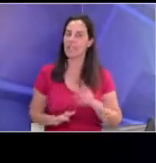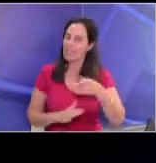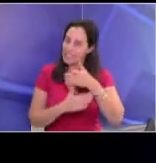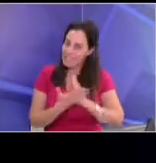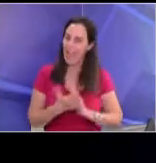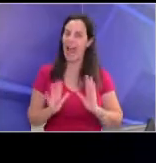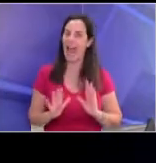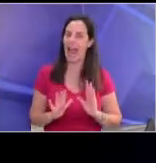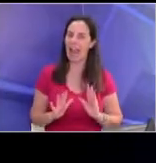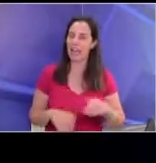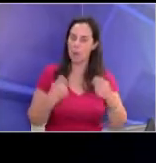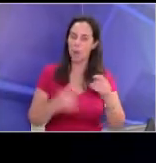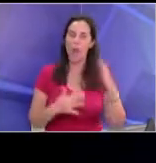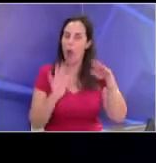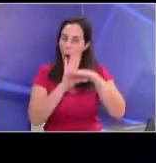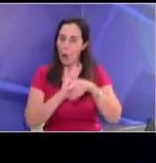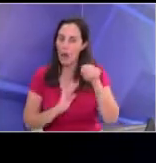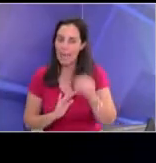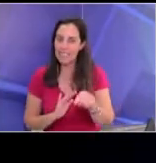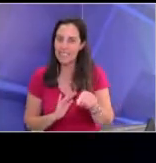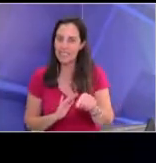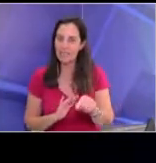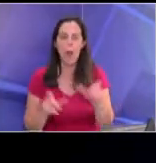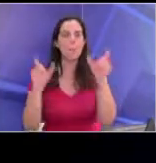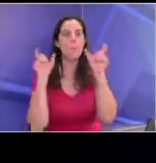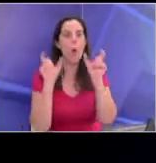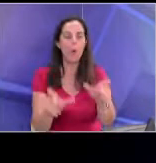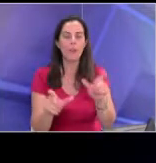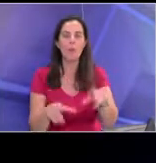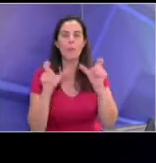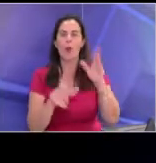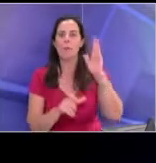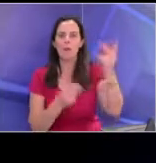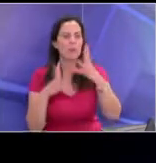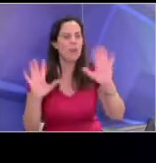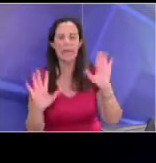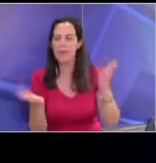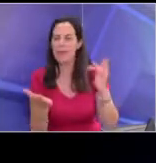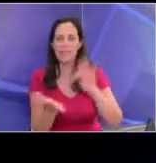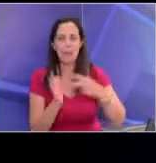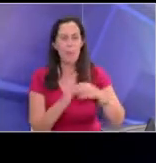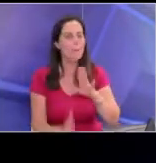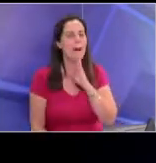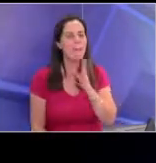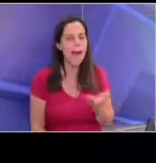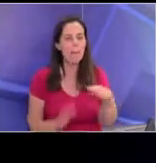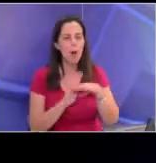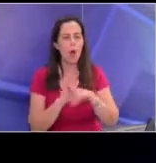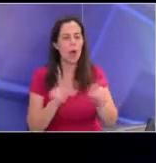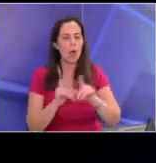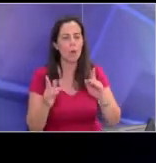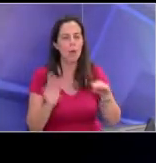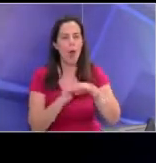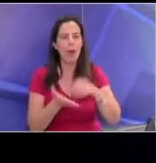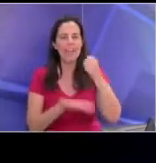חלק מהתפקיד של התרבות. עכשיו, החוק הזה מונע את זה ויכול למנוע את זה בעתיד, וזה לא משנה מאיזה זווית פוליטית. כי מה הבעיה עם החוק הזה בניגוד לחוק